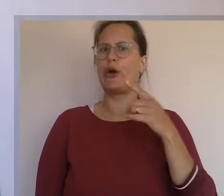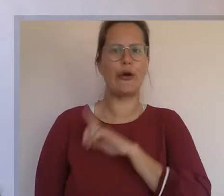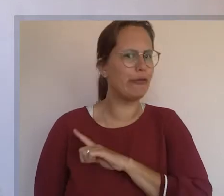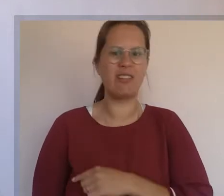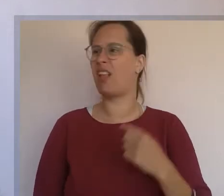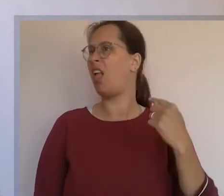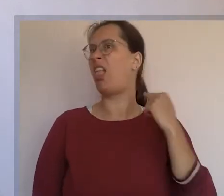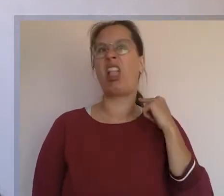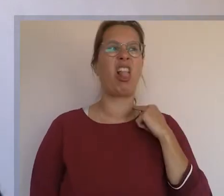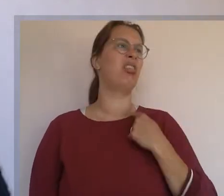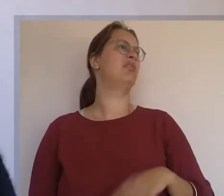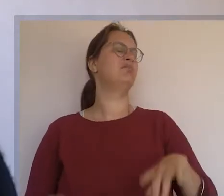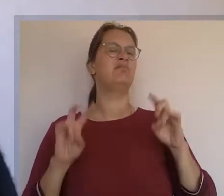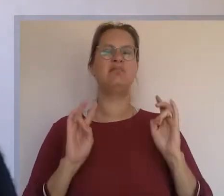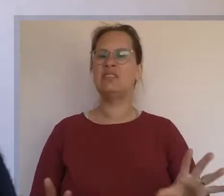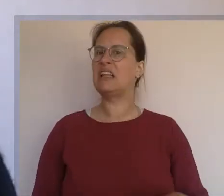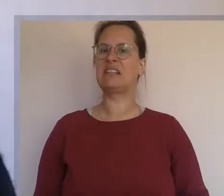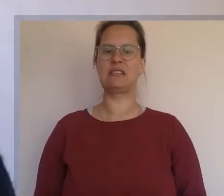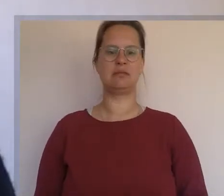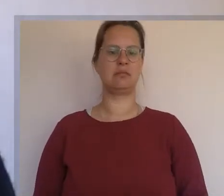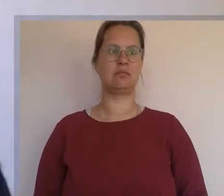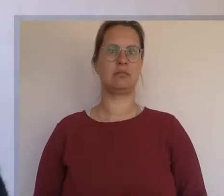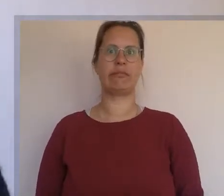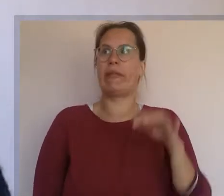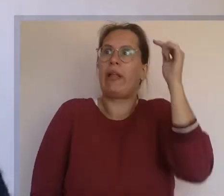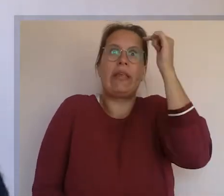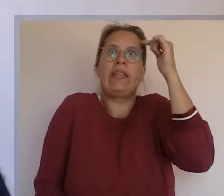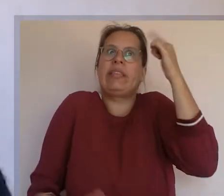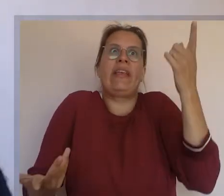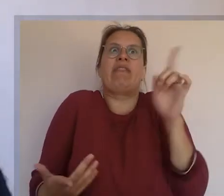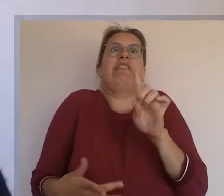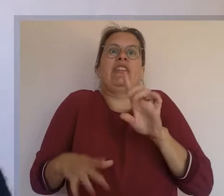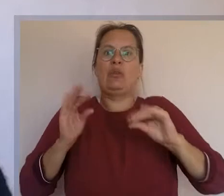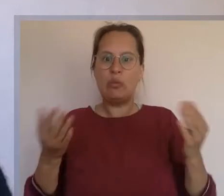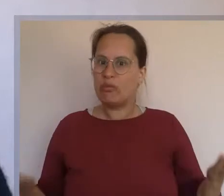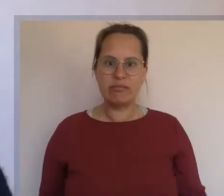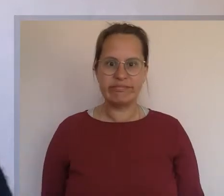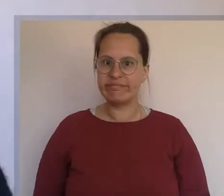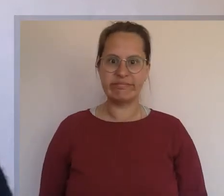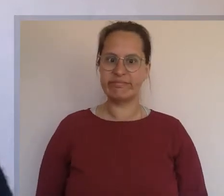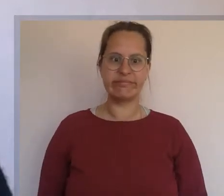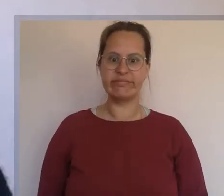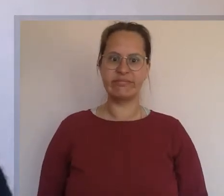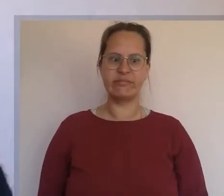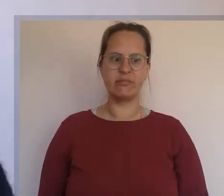geen zin in iets. Of je hebt gewoon geen idee wat je moet doen.